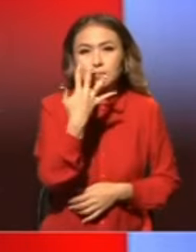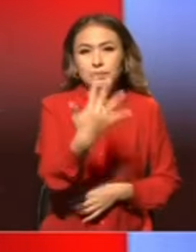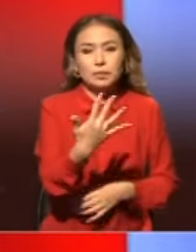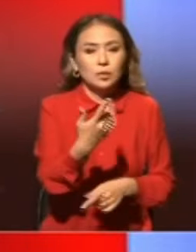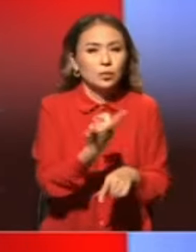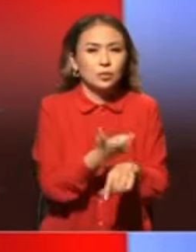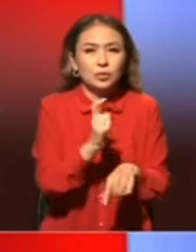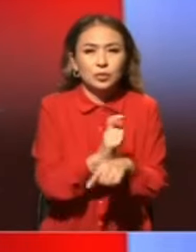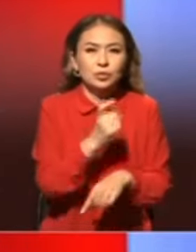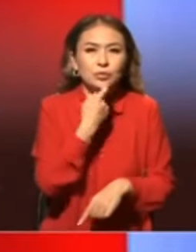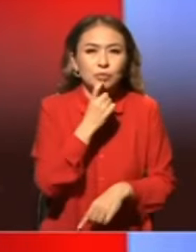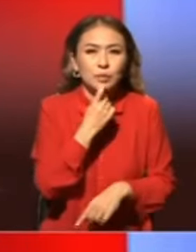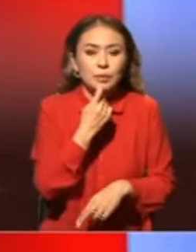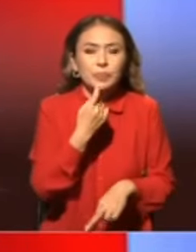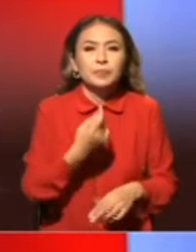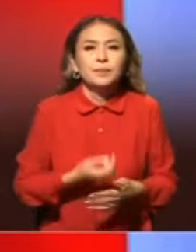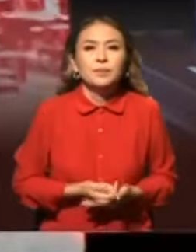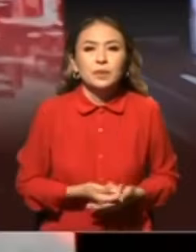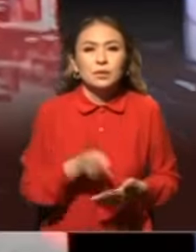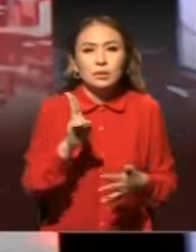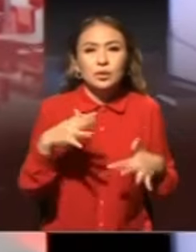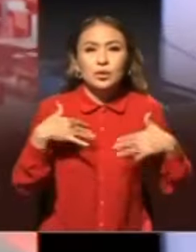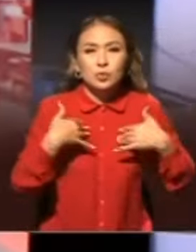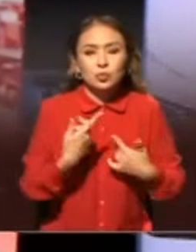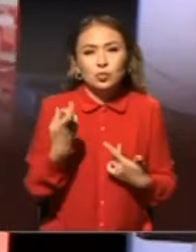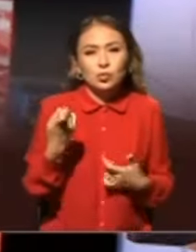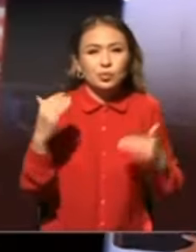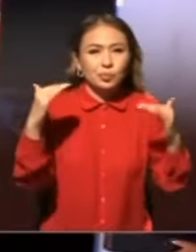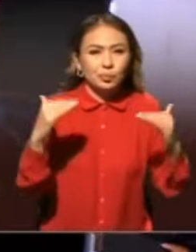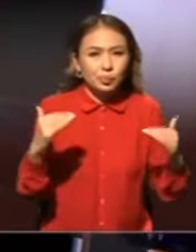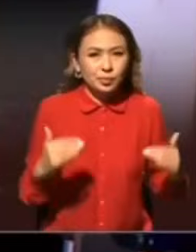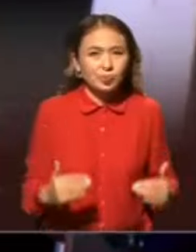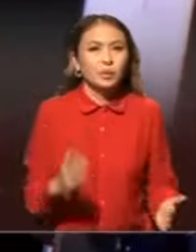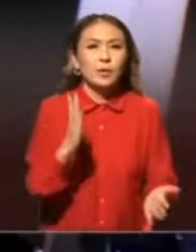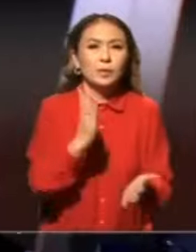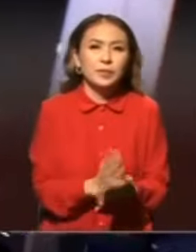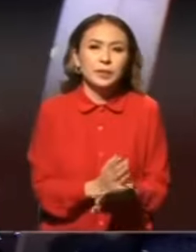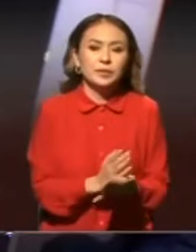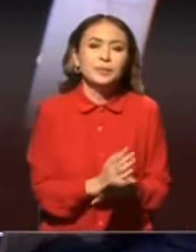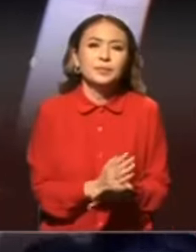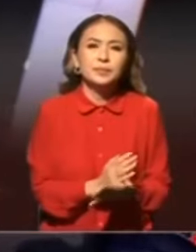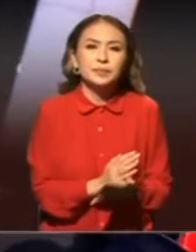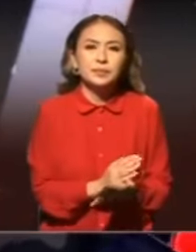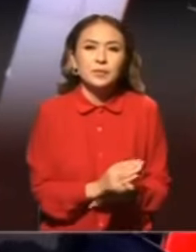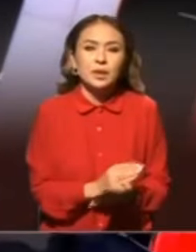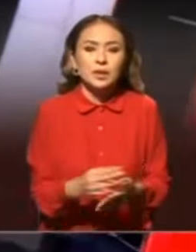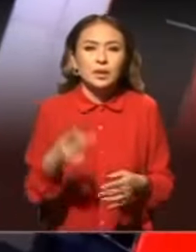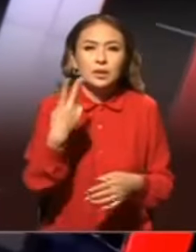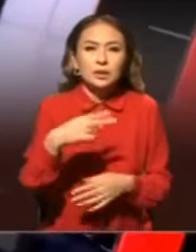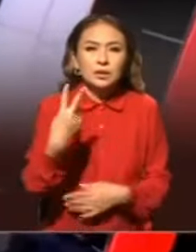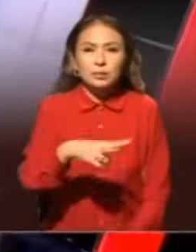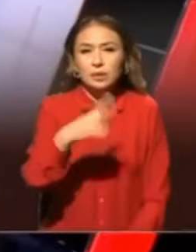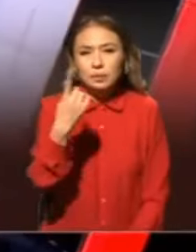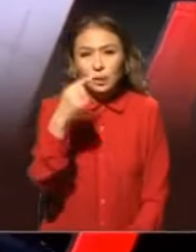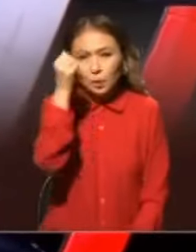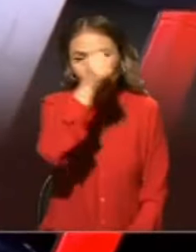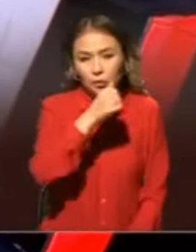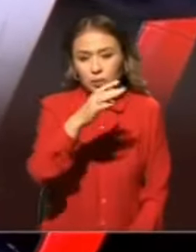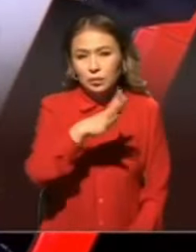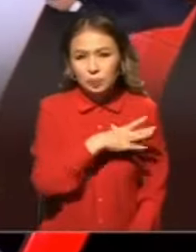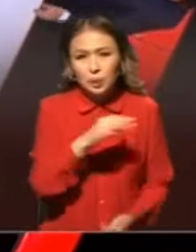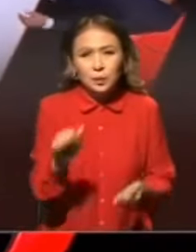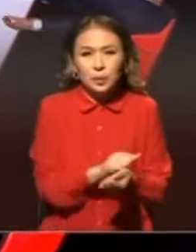айту өте қиын. Өкінішке қарай кішкене төмендік білеміз. Мына 21-ші жылы қуаншылық